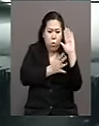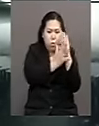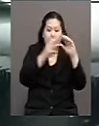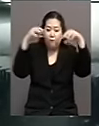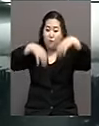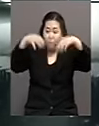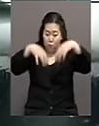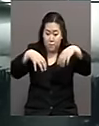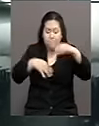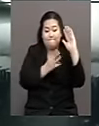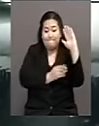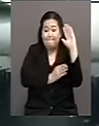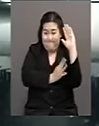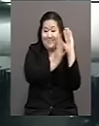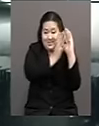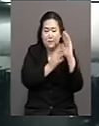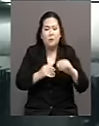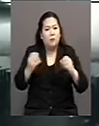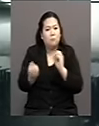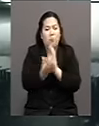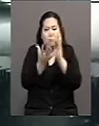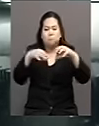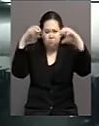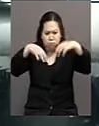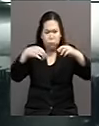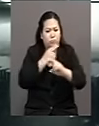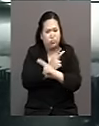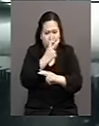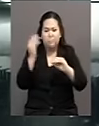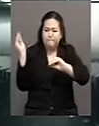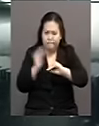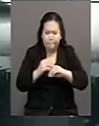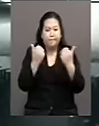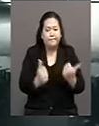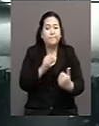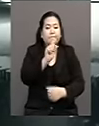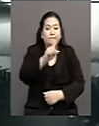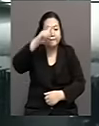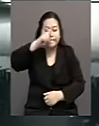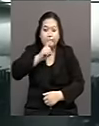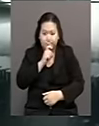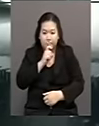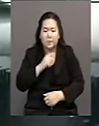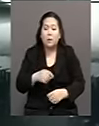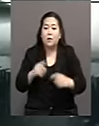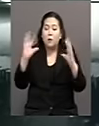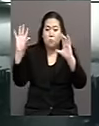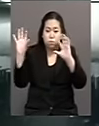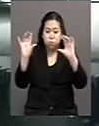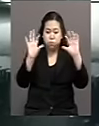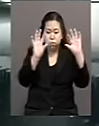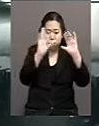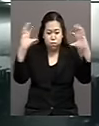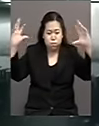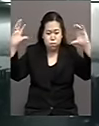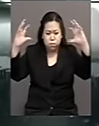เป็อตารหนึ่แต่ตัวการเร่งดวันที่เข้ามาเสริมปัจจ่ายททำให้เกอรให้เกิดฝนใช่วงของวัหดสอบดานี้นนก็คอกลมเมฝนหนาแ่